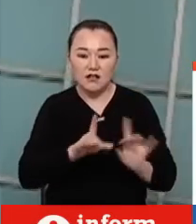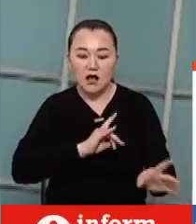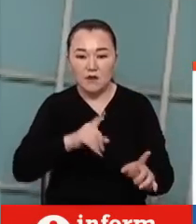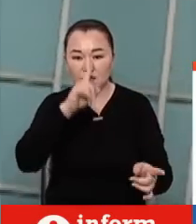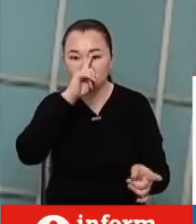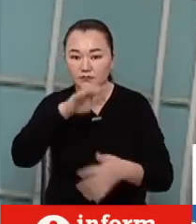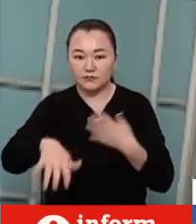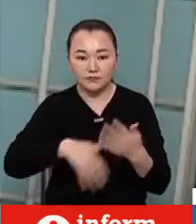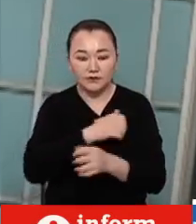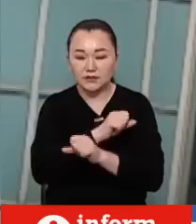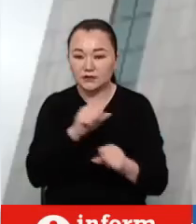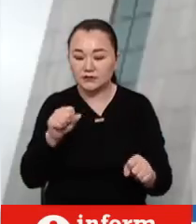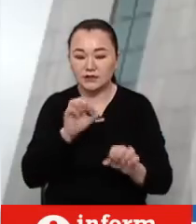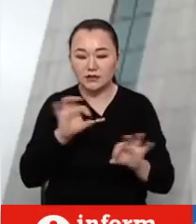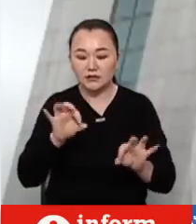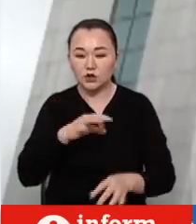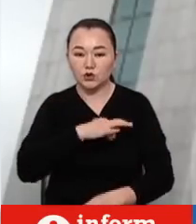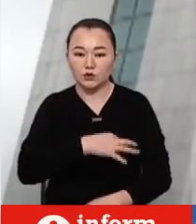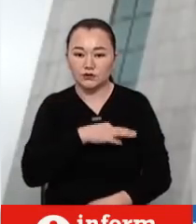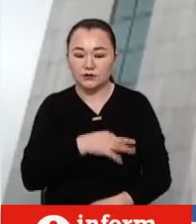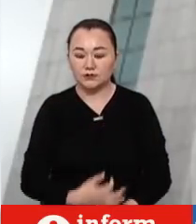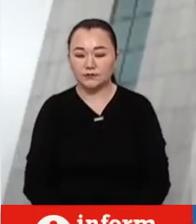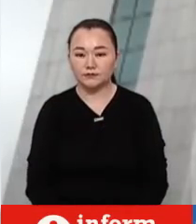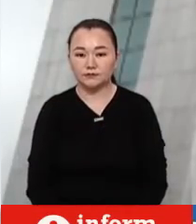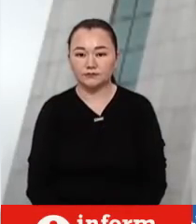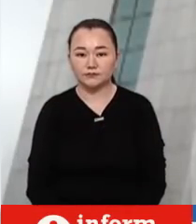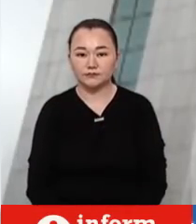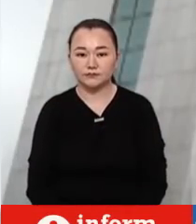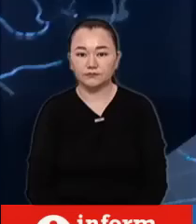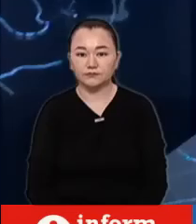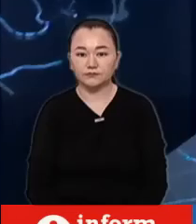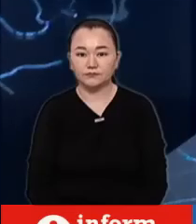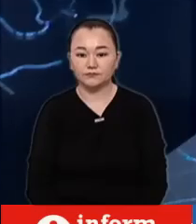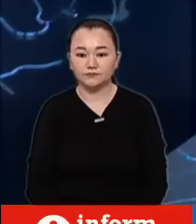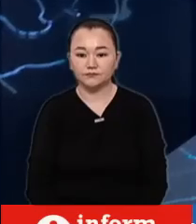шатастырып алмау керек дейді заңгерлер. Назерке Күбасова, Информ бюро.